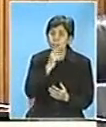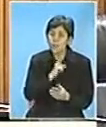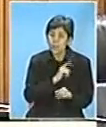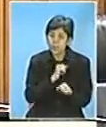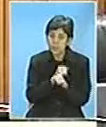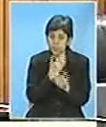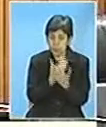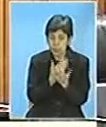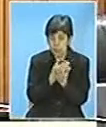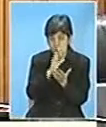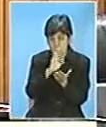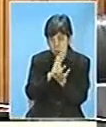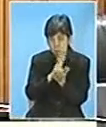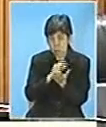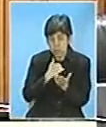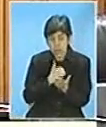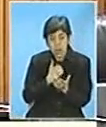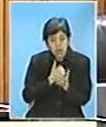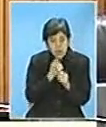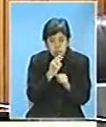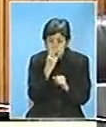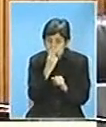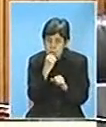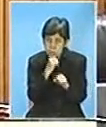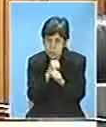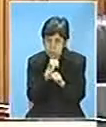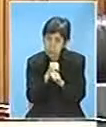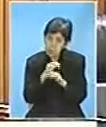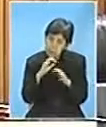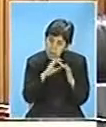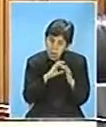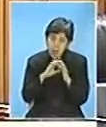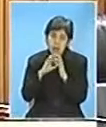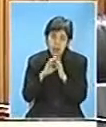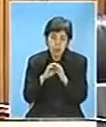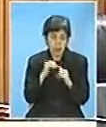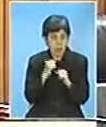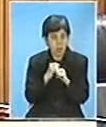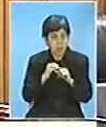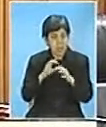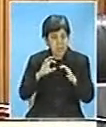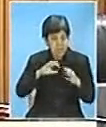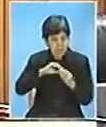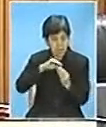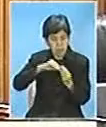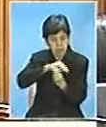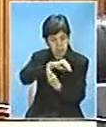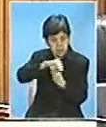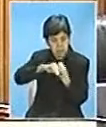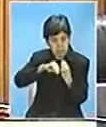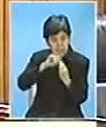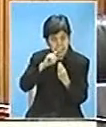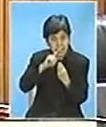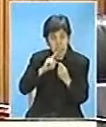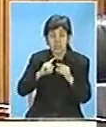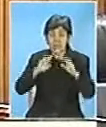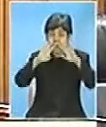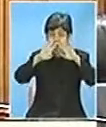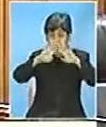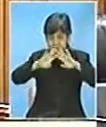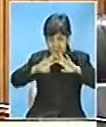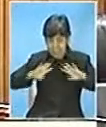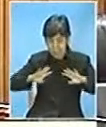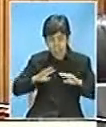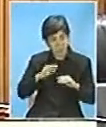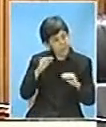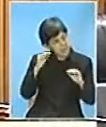ยวกับเรื่องกองทุนแล้วก็จะเพื่อเป็นการรองรับในการที่จะก้าวไปสู่การเป็นประชาคมเศรษฐกิจของอาเซียน AEC ซึ่งจะเกิด